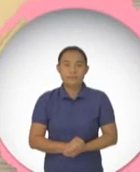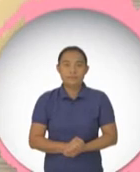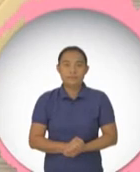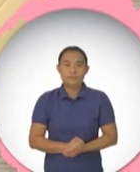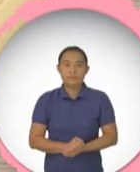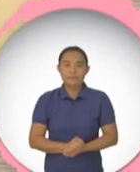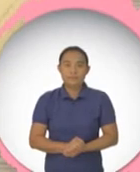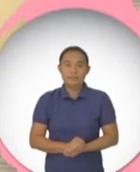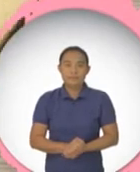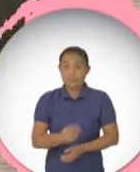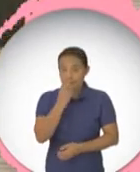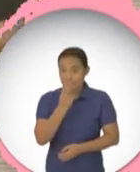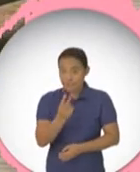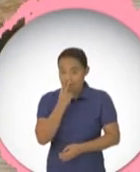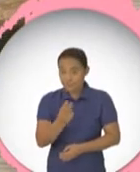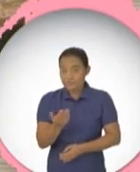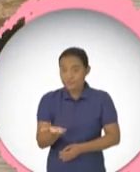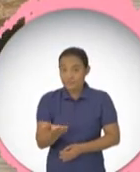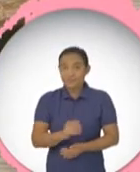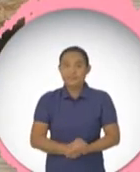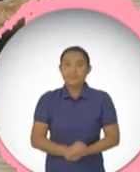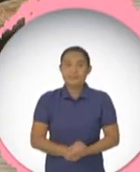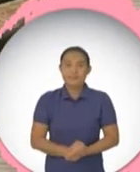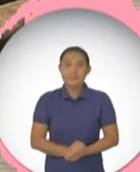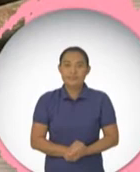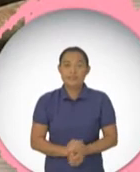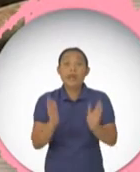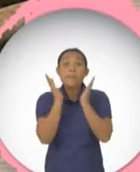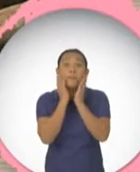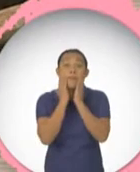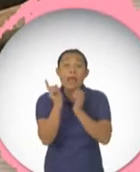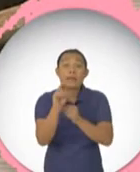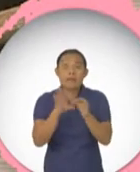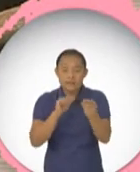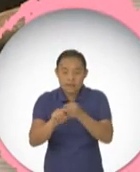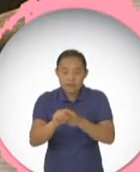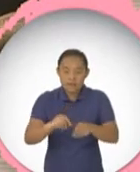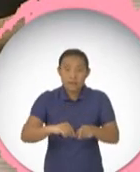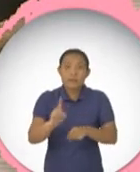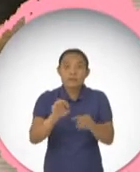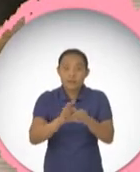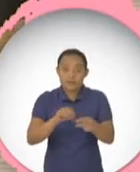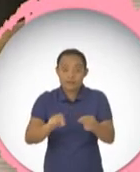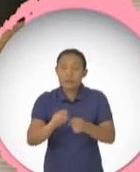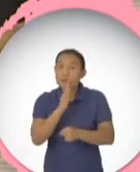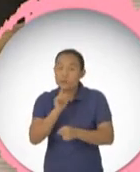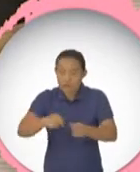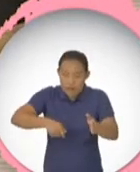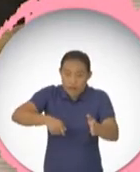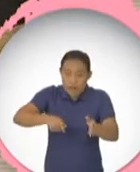จะเห็นว่าเวลาเรากลิ้งไปแล้วเนี่ยมันไม่มีการหดถ้าเกิดแป้งไม่ได้พักเนี่ยแผ่นแป้งพวกนี้ถ้าไม่ได้พักอะค่ะพอเราตัด